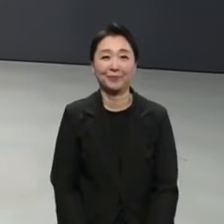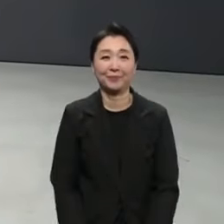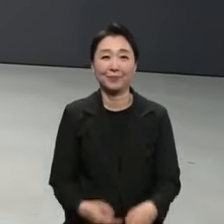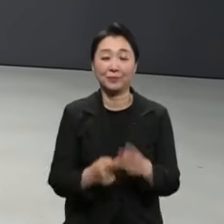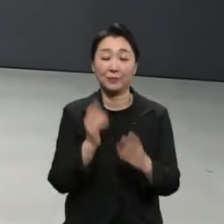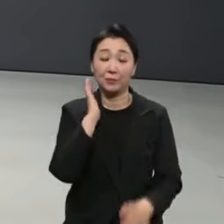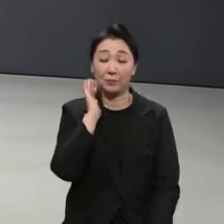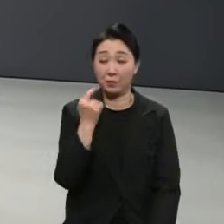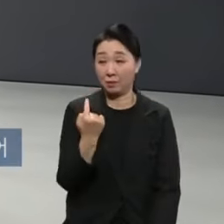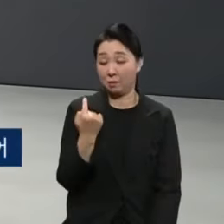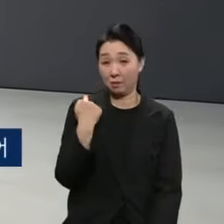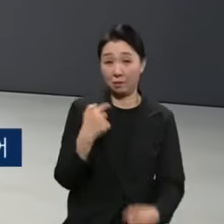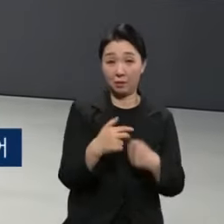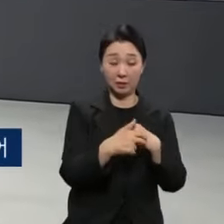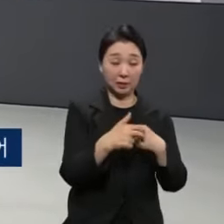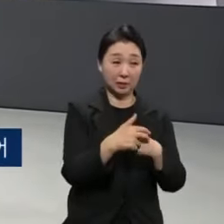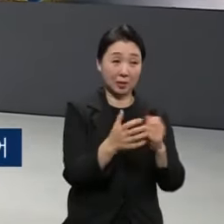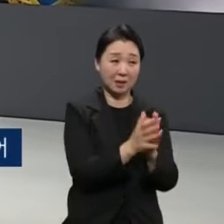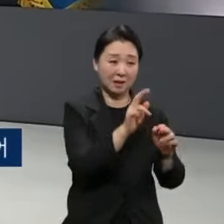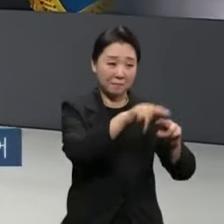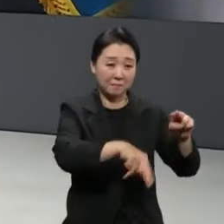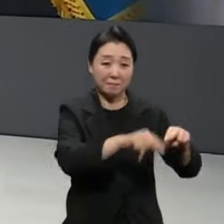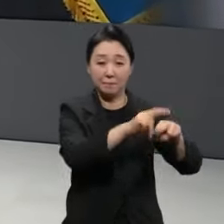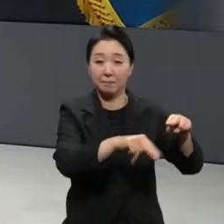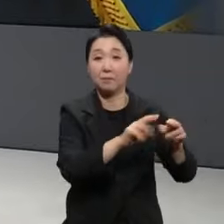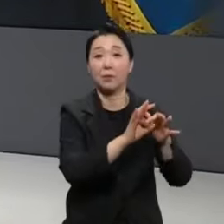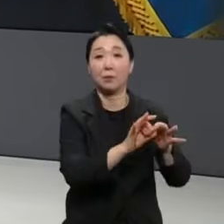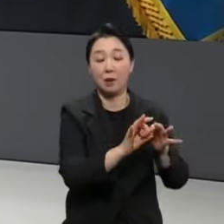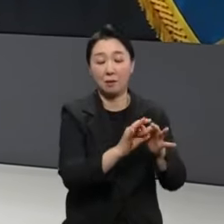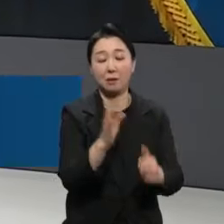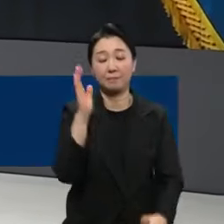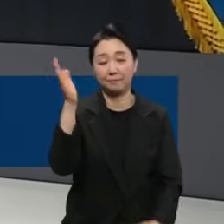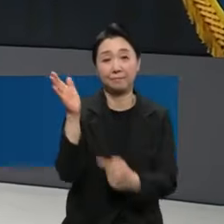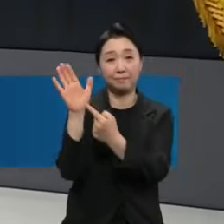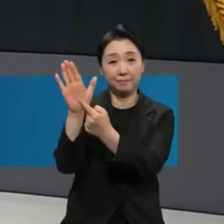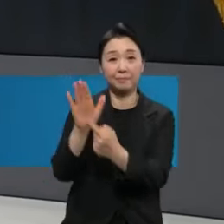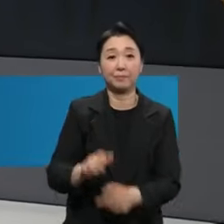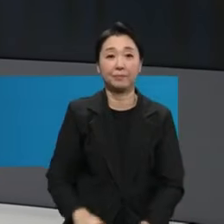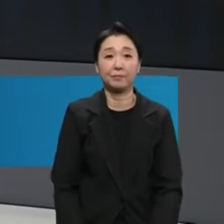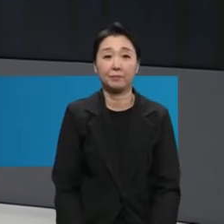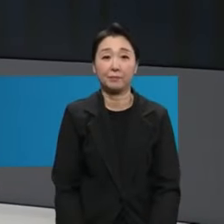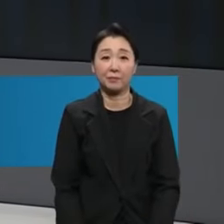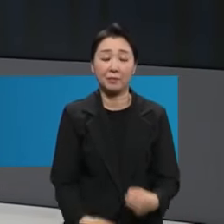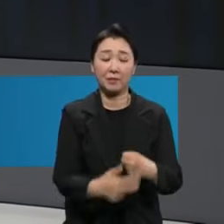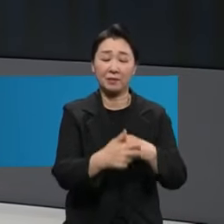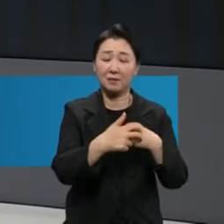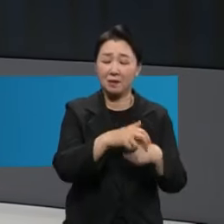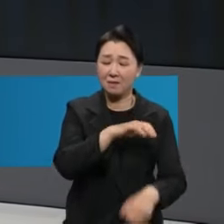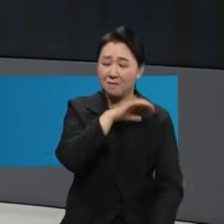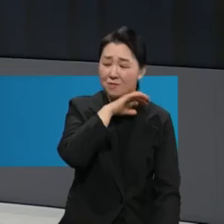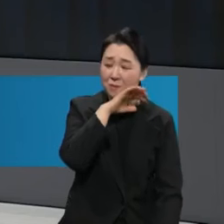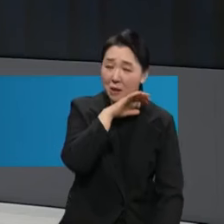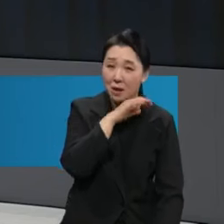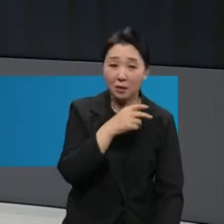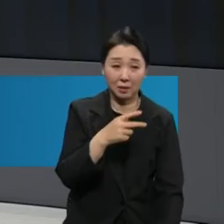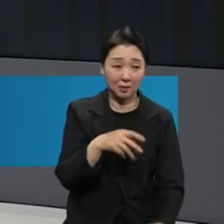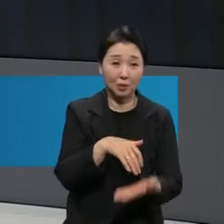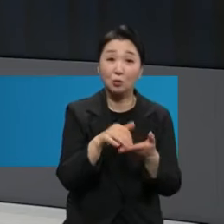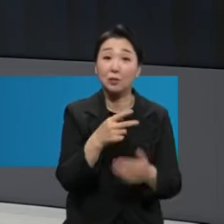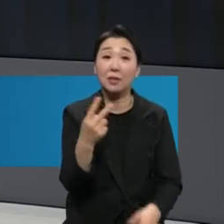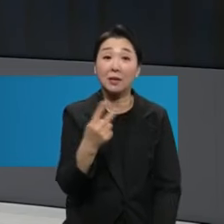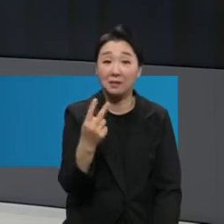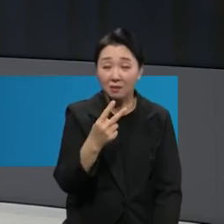윤석열 대통령이 어제 의사 집단사직과 관련한 대국민 담화를 내놨습니다. 의사들이 저항하는 숫자,